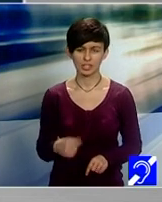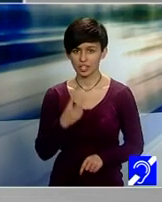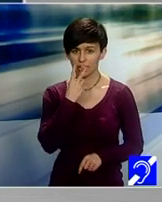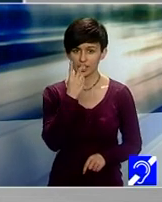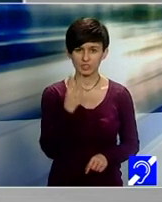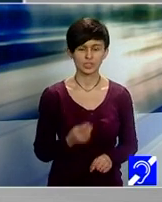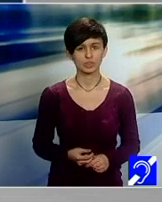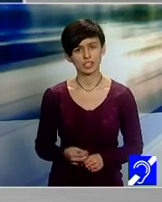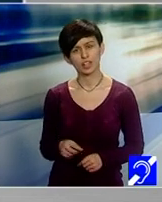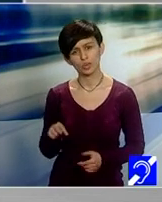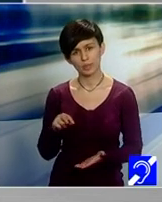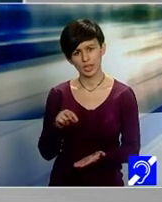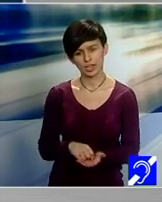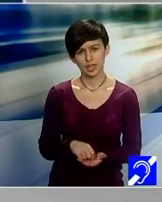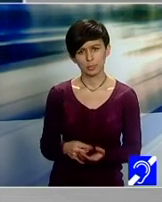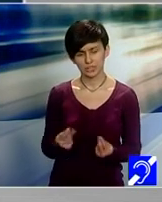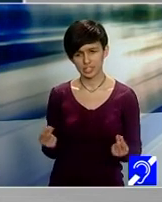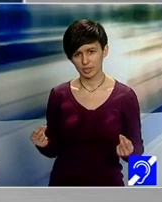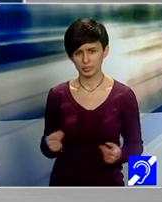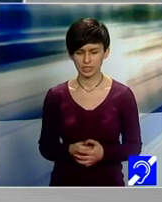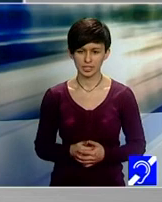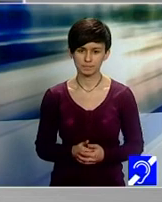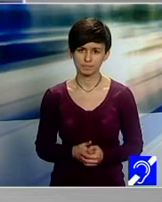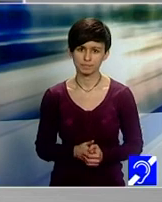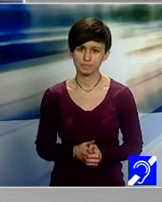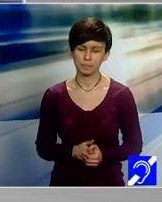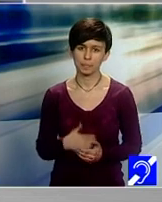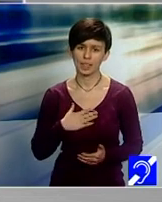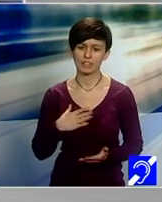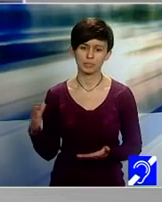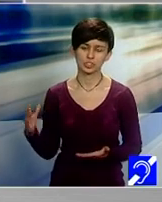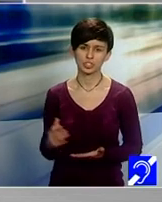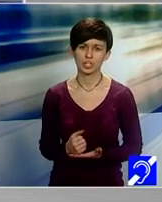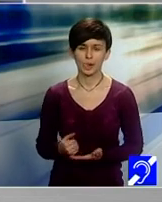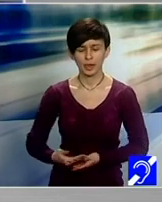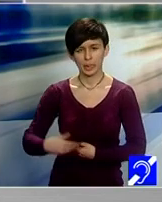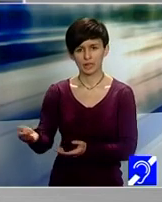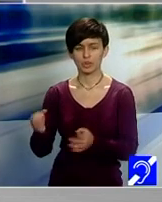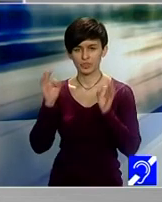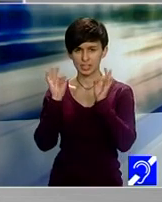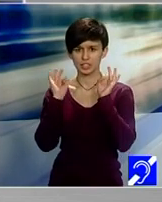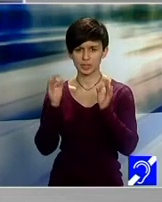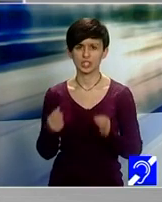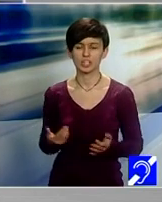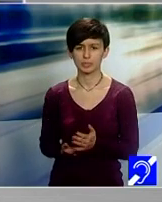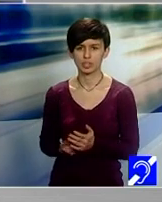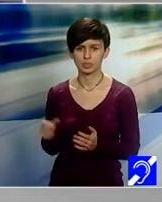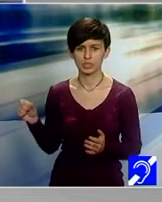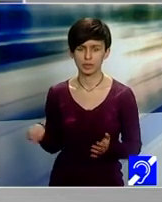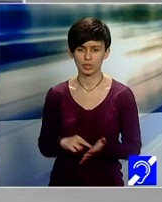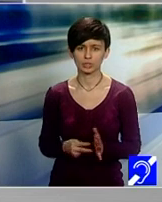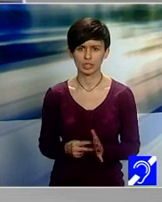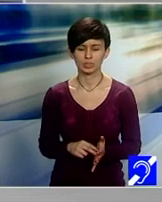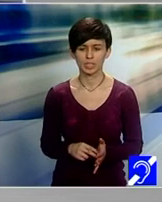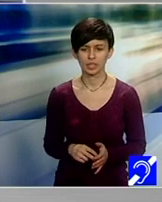darnici. Da, avem și oferte... Ați reușit să multiplicați. Sigur că da, avem și oferte speciale pentru producătorii de pe piață. Am